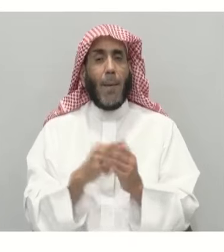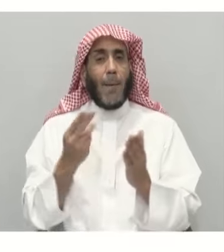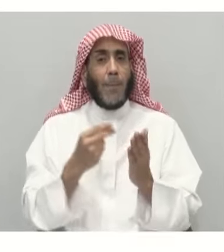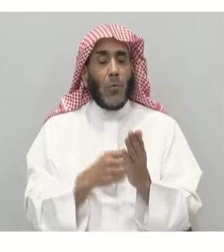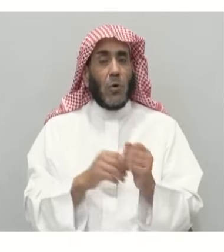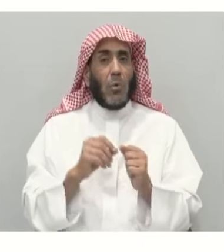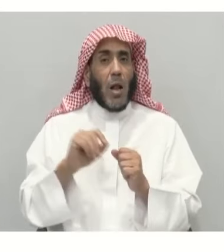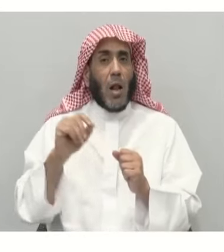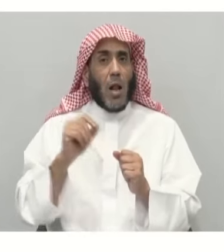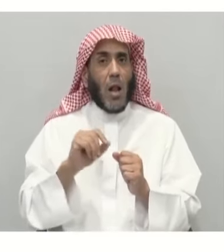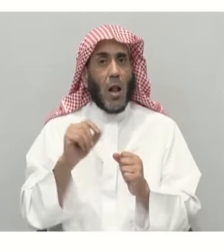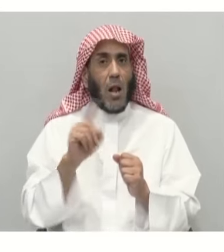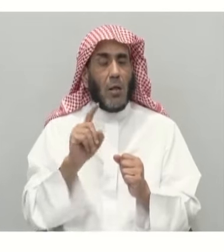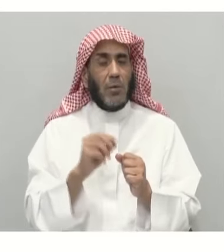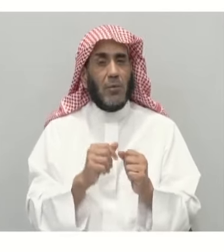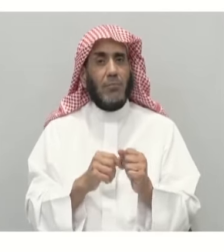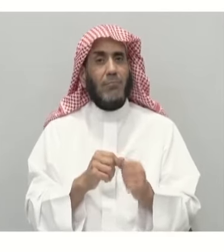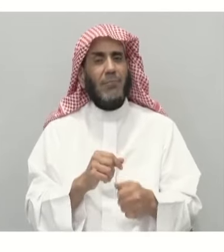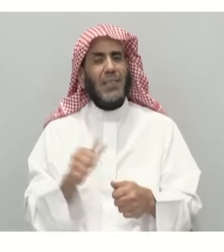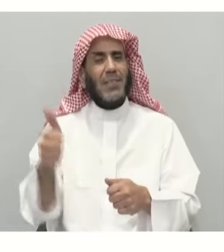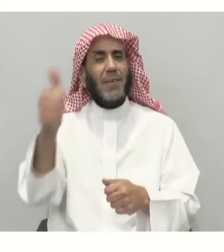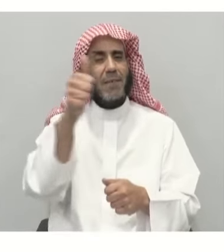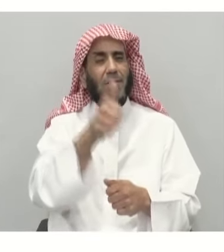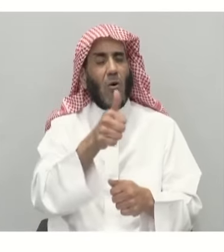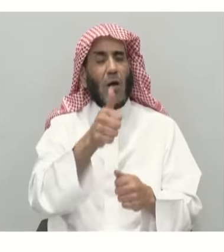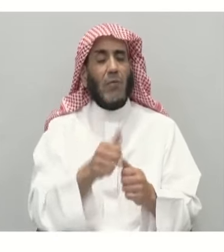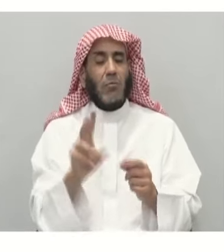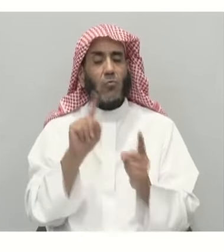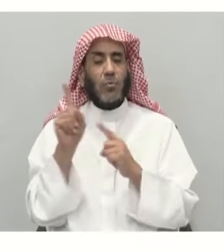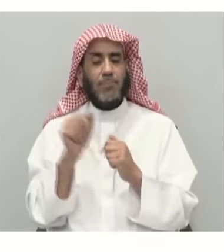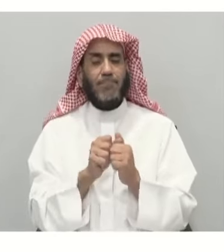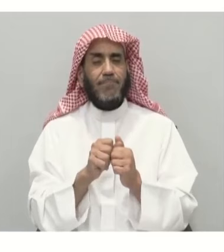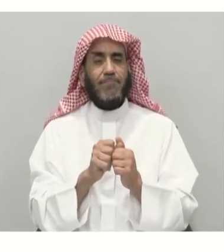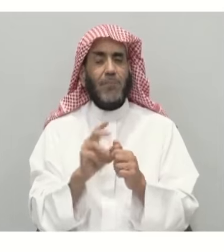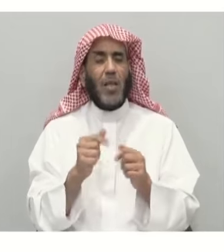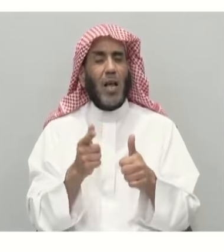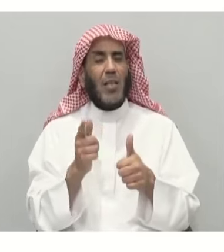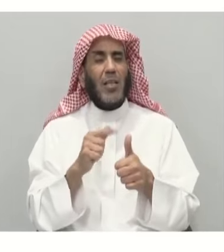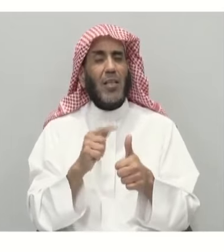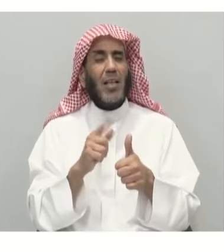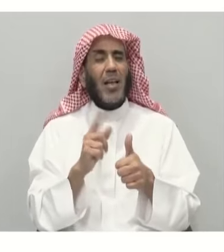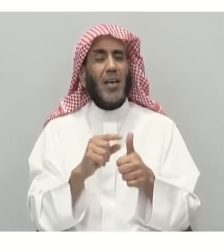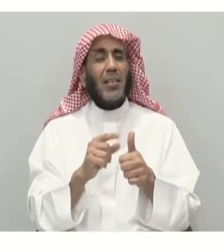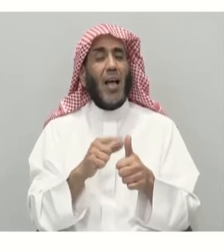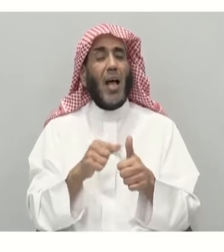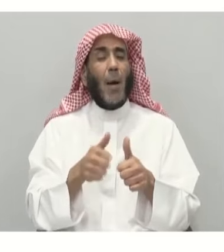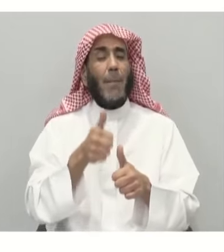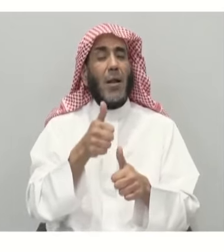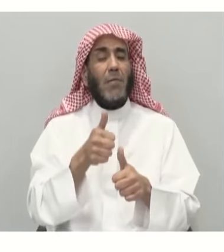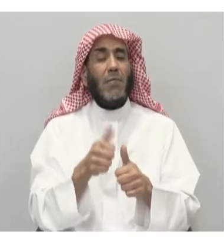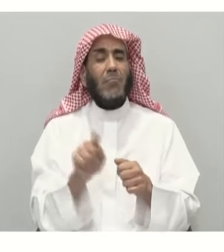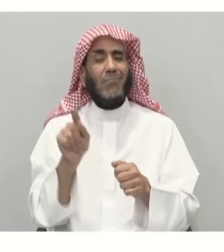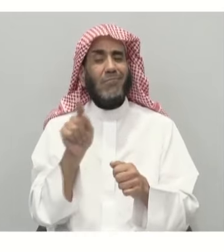الهمزه مده مده فوق الالف اشار الى رسمها كما ترى اذا لحقتها الف وكانت هي على